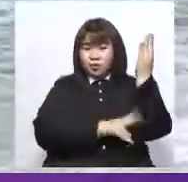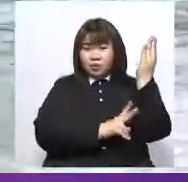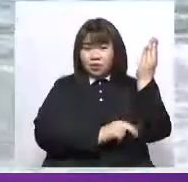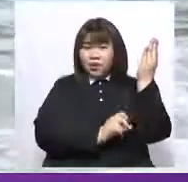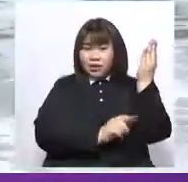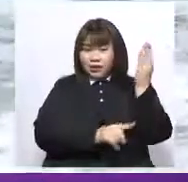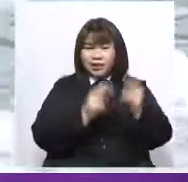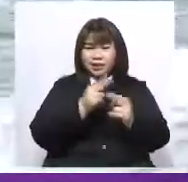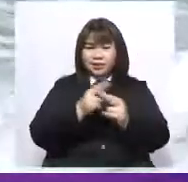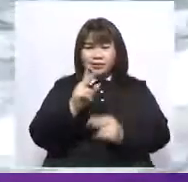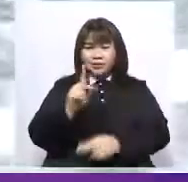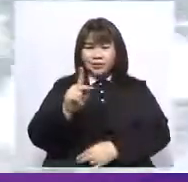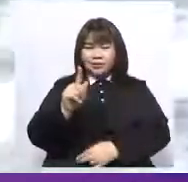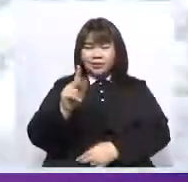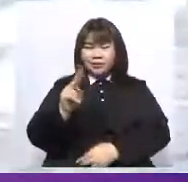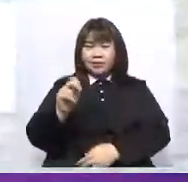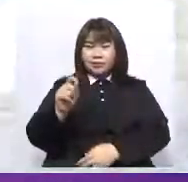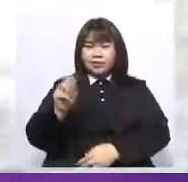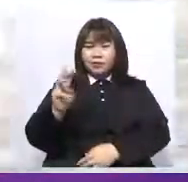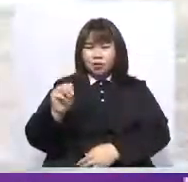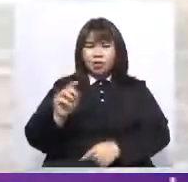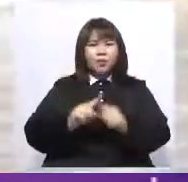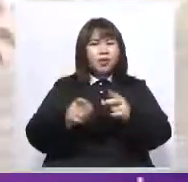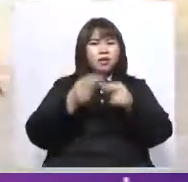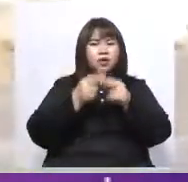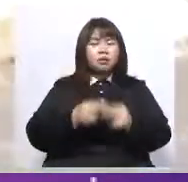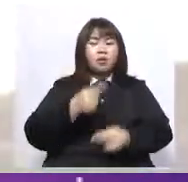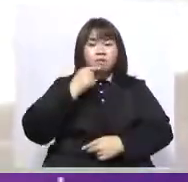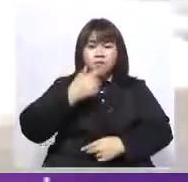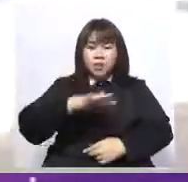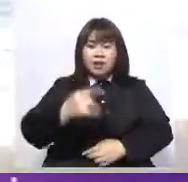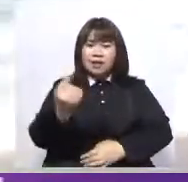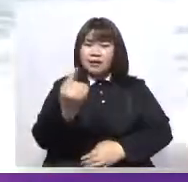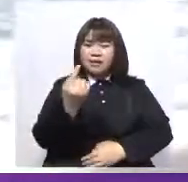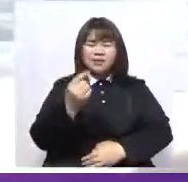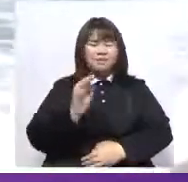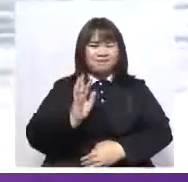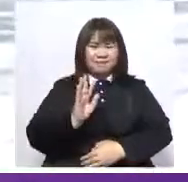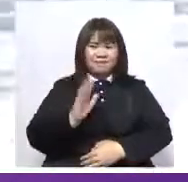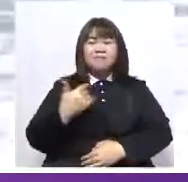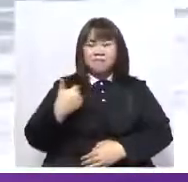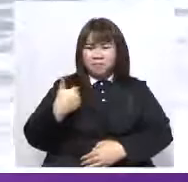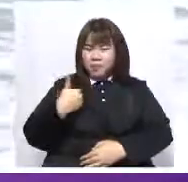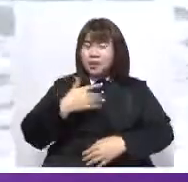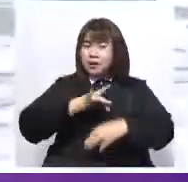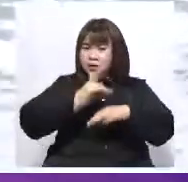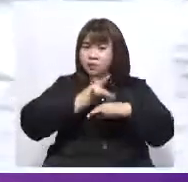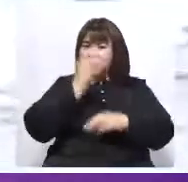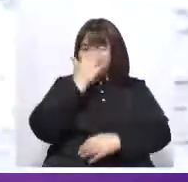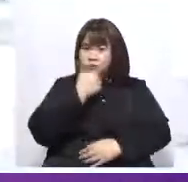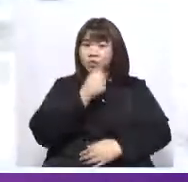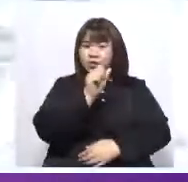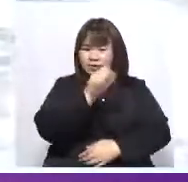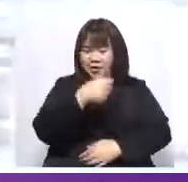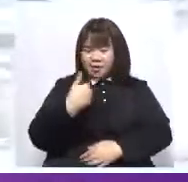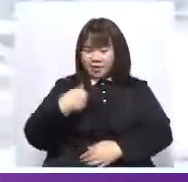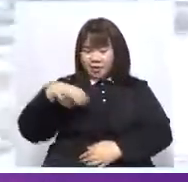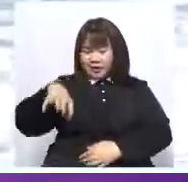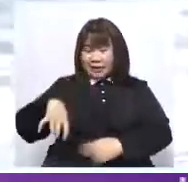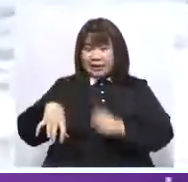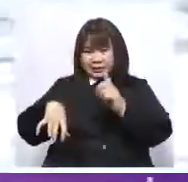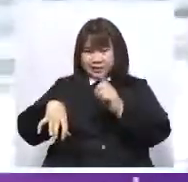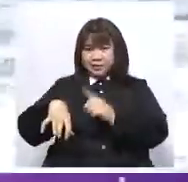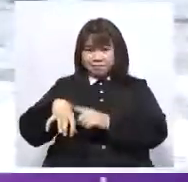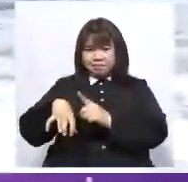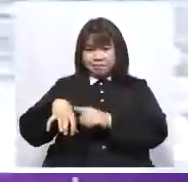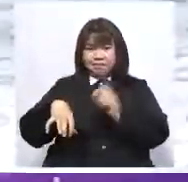รรมราชนะครับแต่ว่าที่นี่ไม่ได้มีเฉพาะสถานที่ทะเลสวยงามแบบนี้นะครับรวมถึงธรรมชาติที่ร่มรื่นครับยังมีอีกหนึ่งสถานที่ที่น่าสน